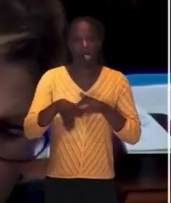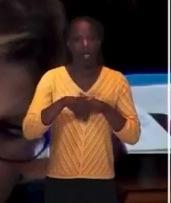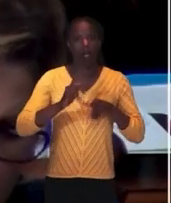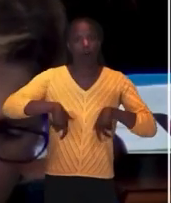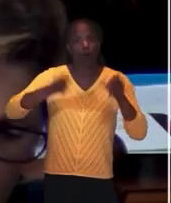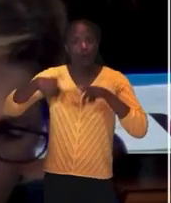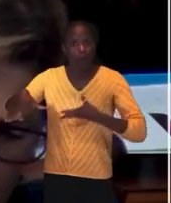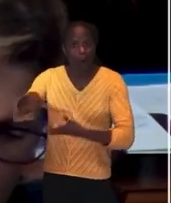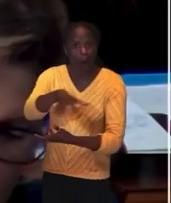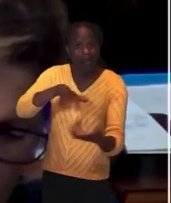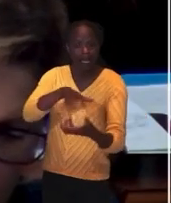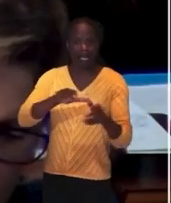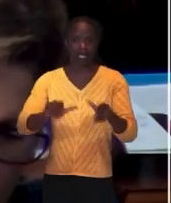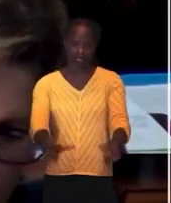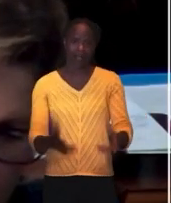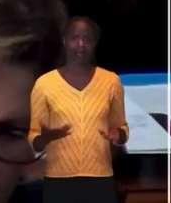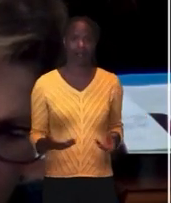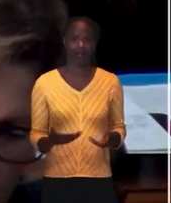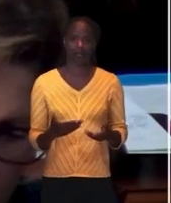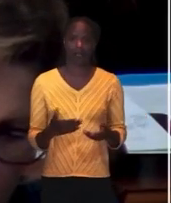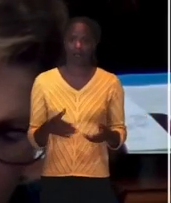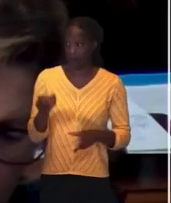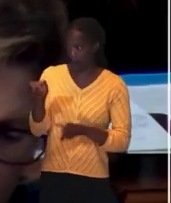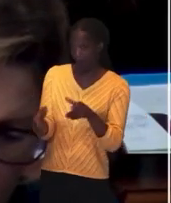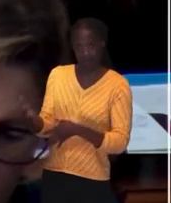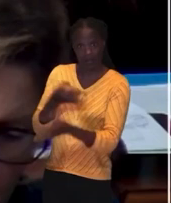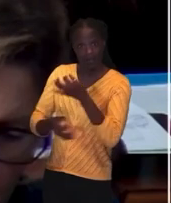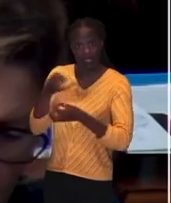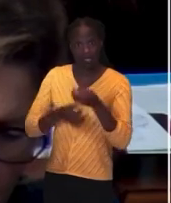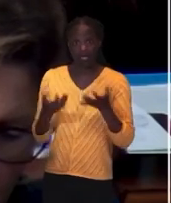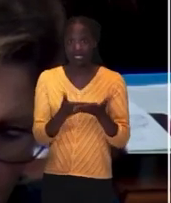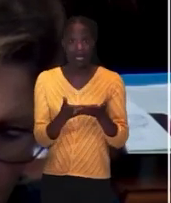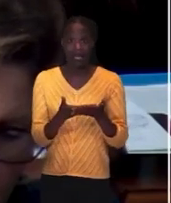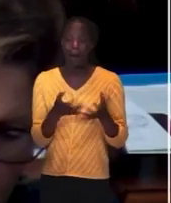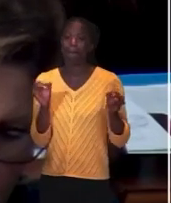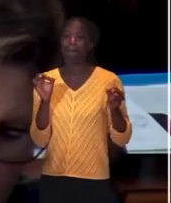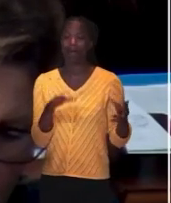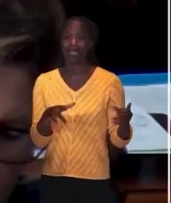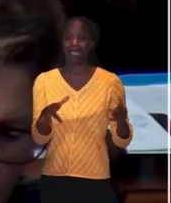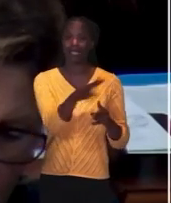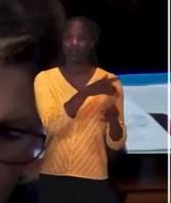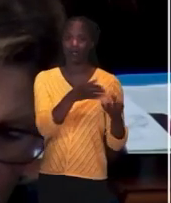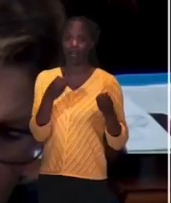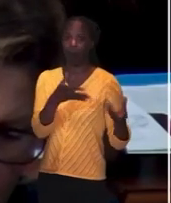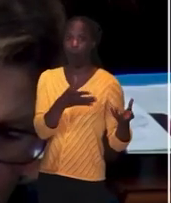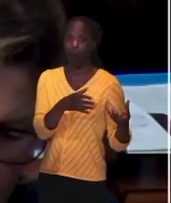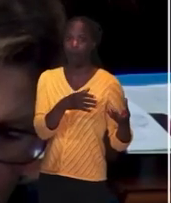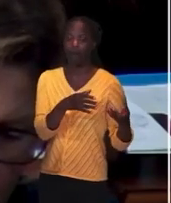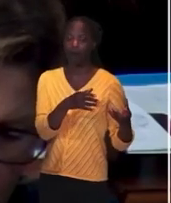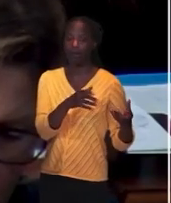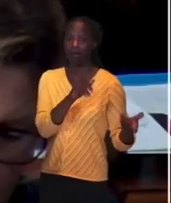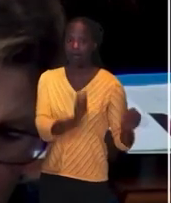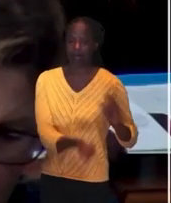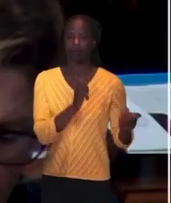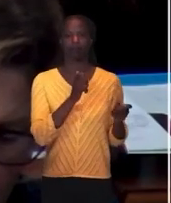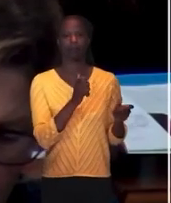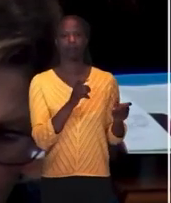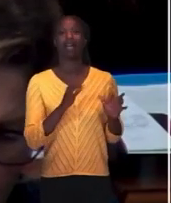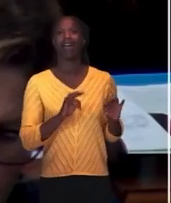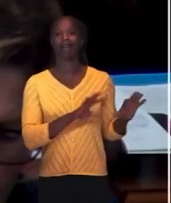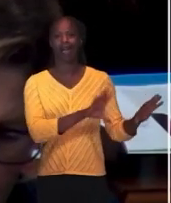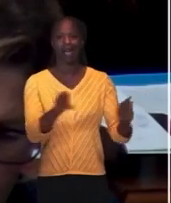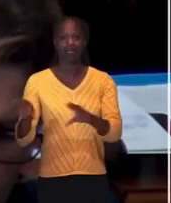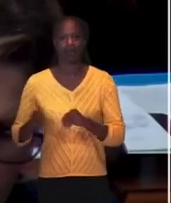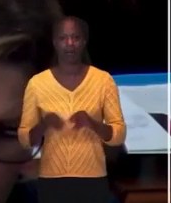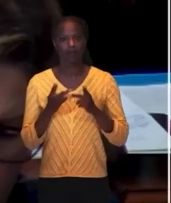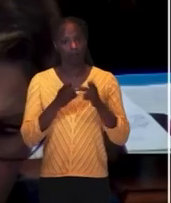de cette fabrique de la ville qui, comme certains l'ont dit, est une véritable bombe sociale. Alors, de quoi parle-t-on? D'abord d'espace public. L'espace public, c'est